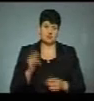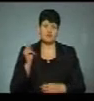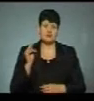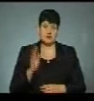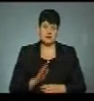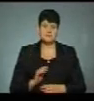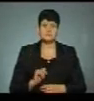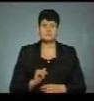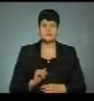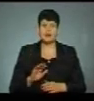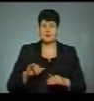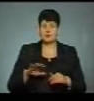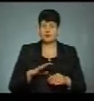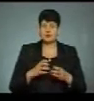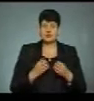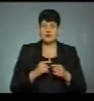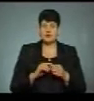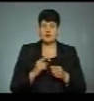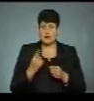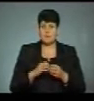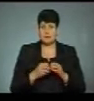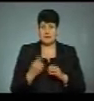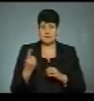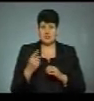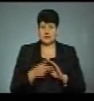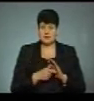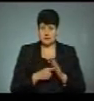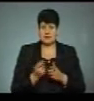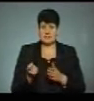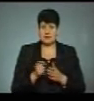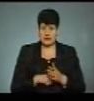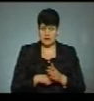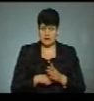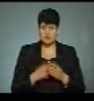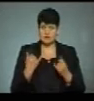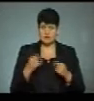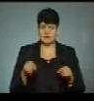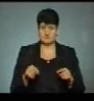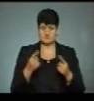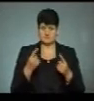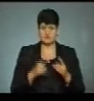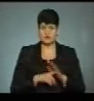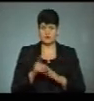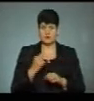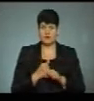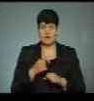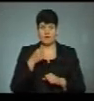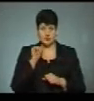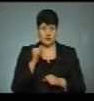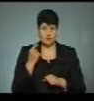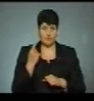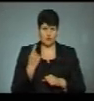потім ще була така сама проблема з 1-м класом, ми його закрили. Сьогодні він навчання відновив, але вчора в одному